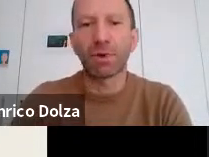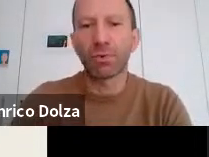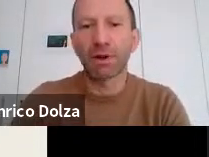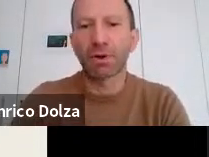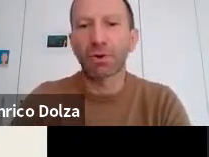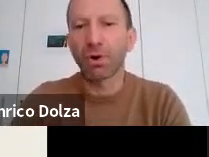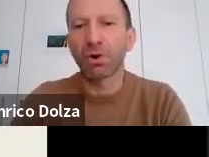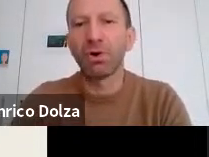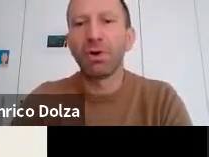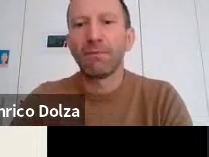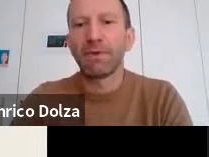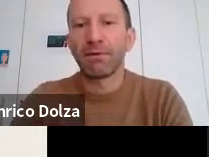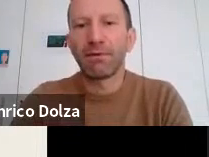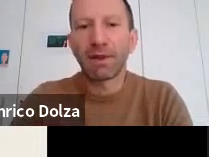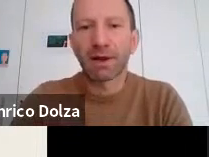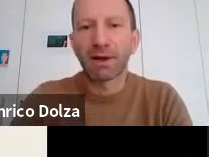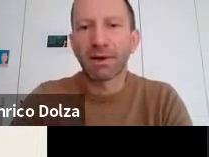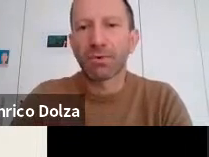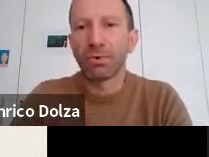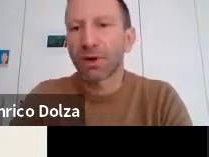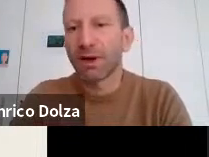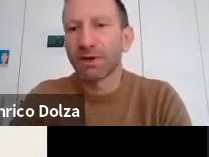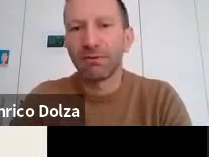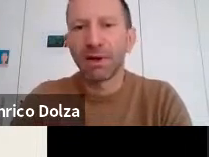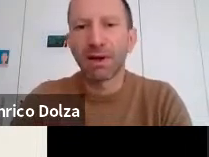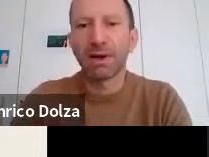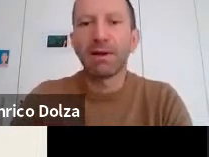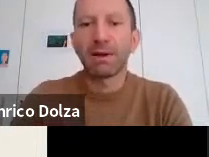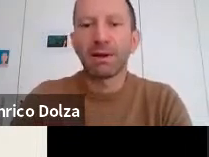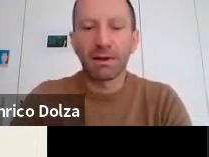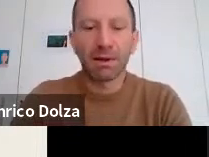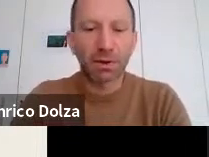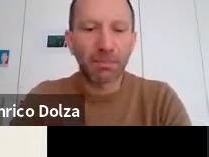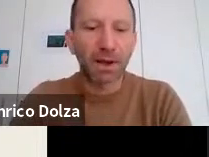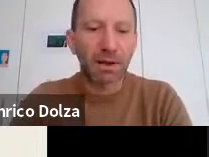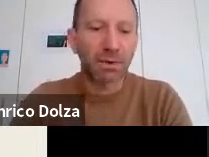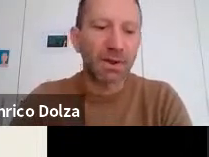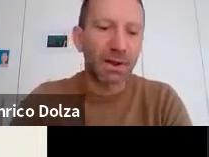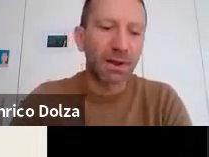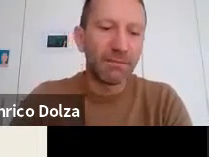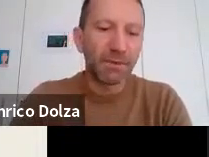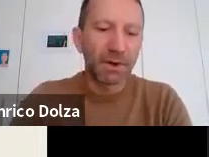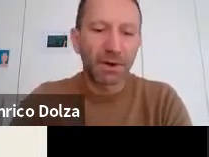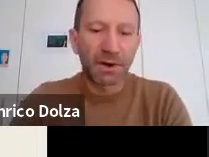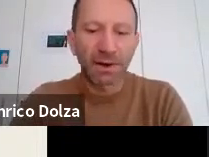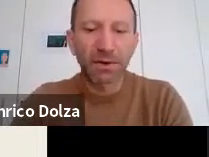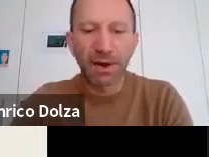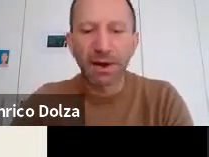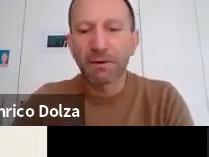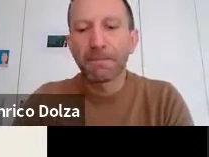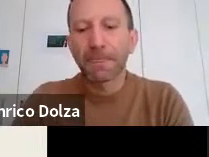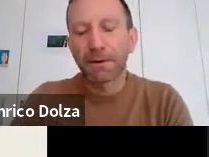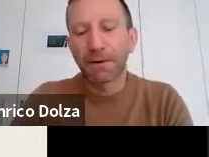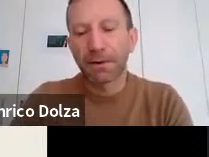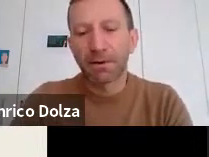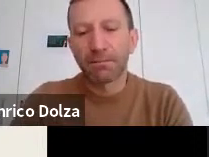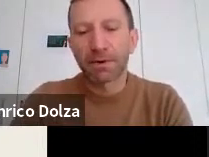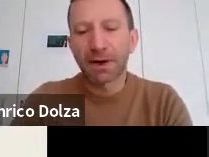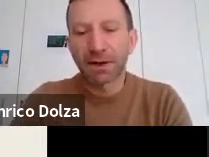vivere meglio qualunque altro luogo della vita culturale e civile del nostro paese. Quindi credo